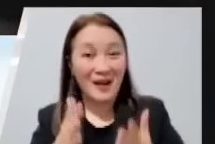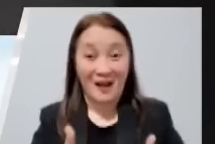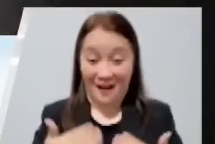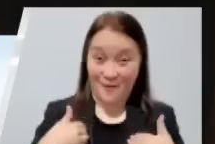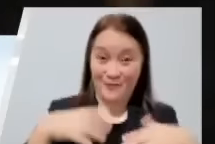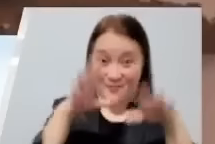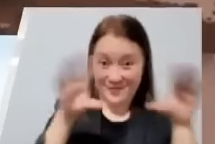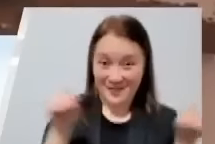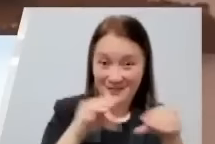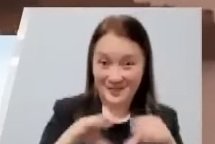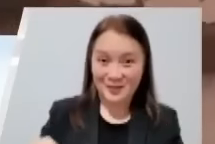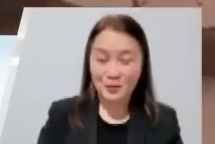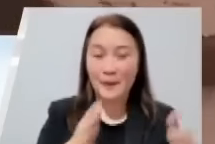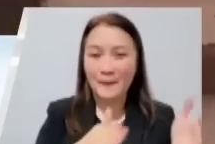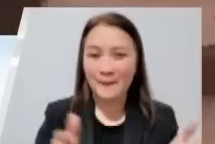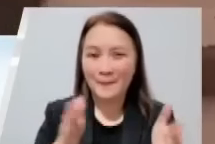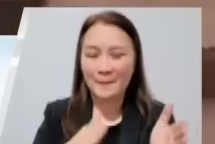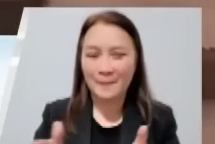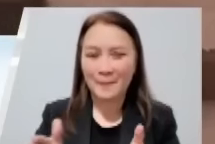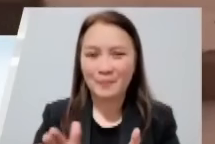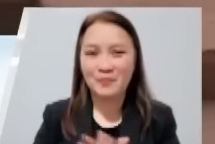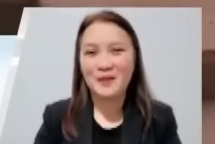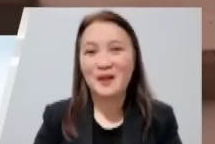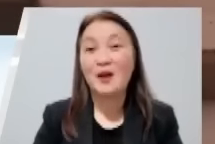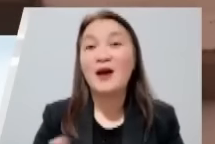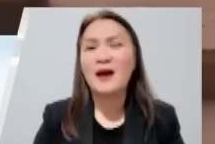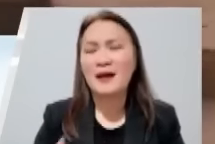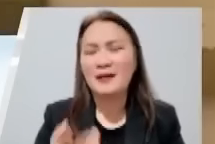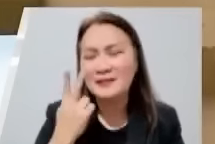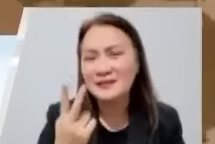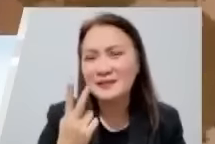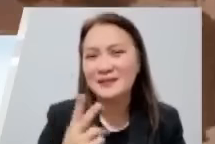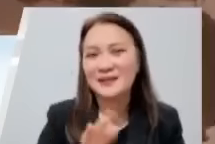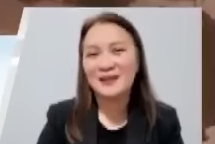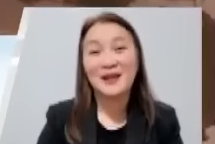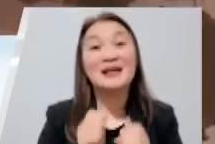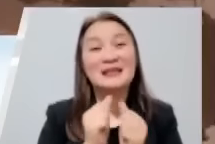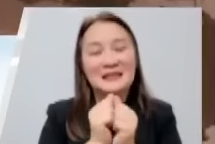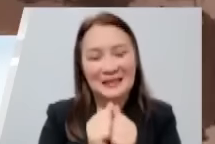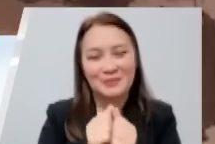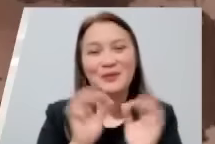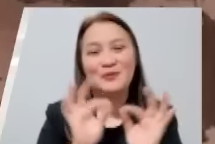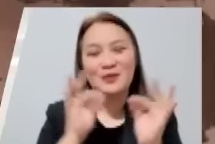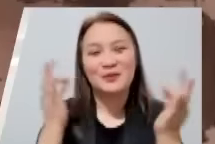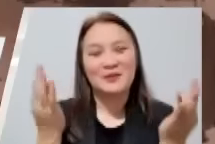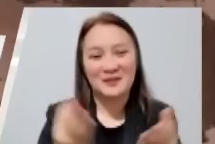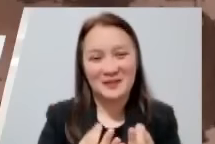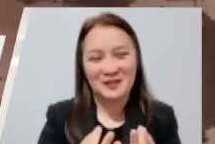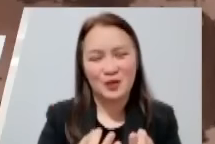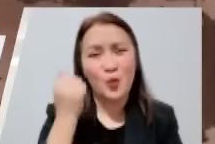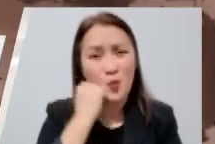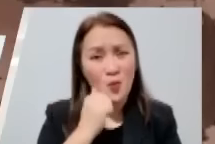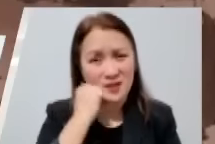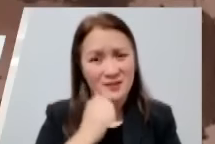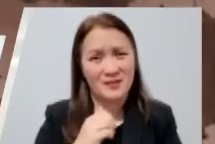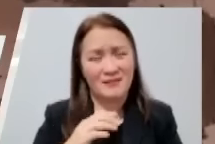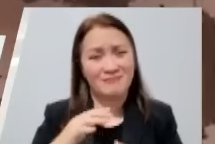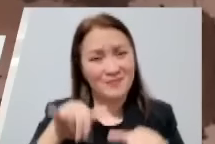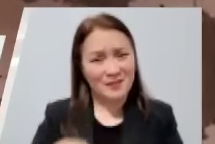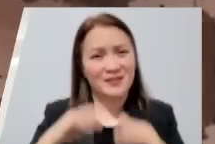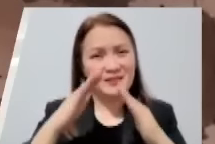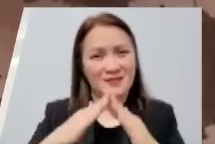Sanya Lopez na namnamin ang panahon para makapiling ang pamilya. So bahay lang ako palagi kasi yun lang yung